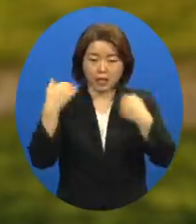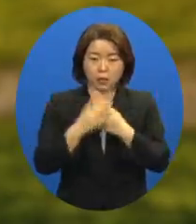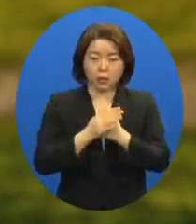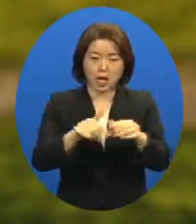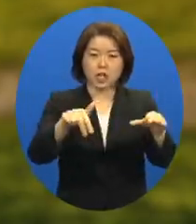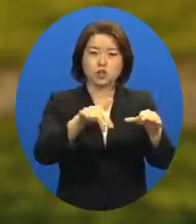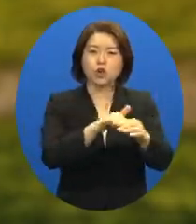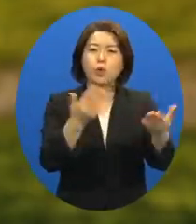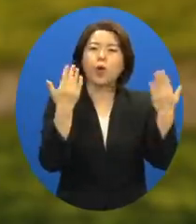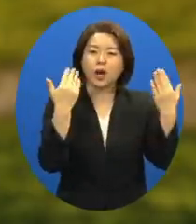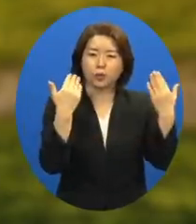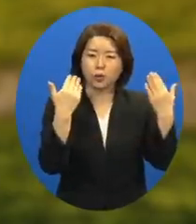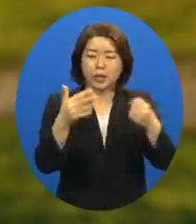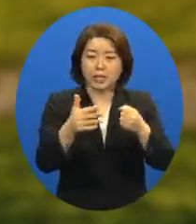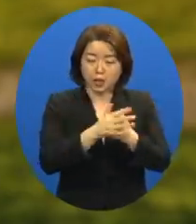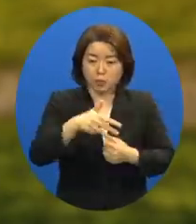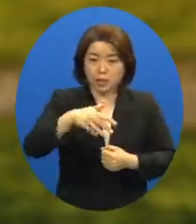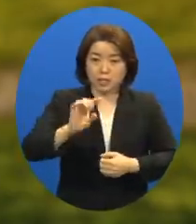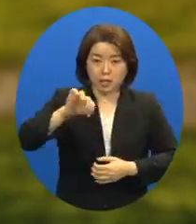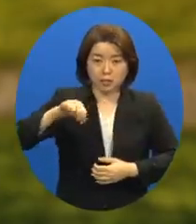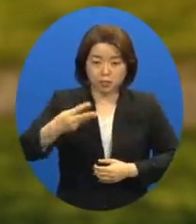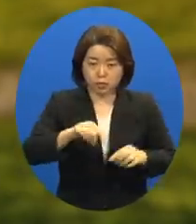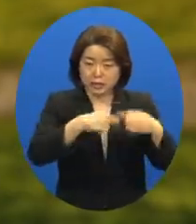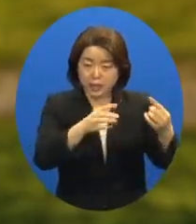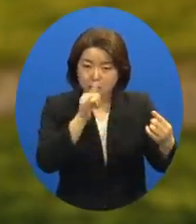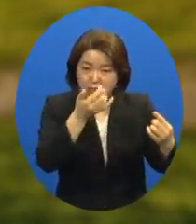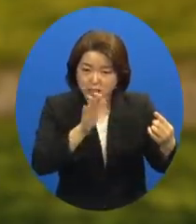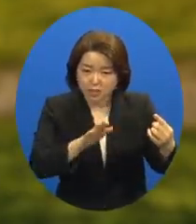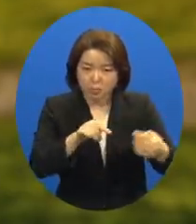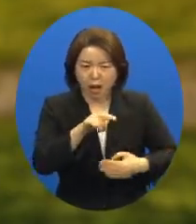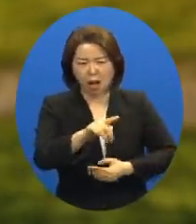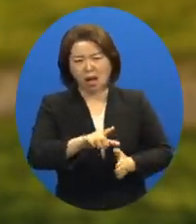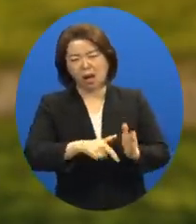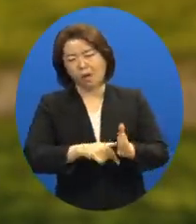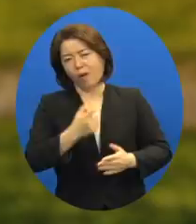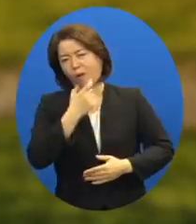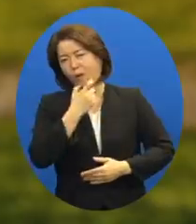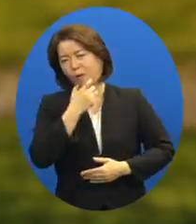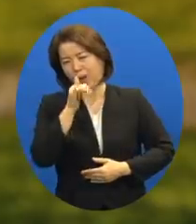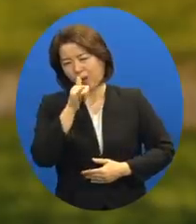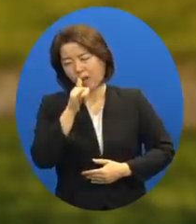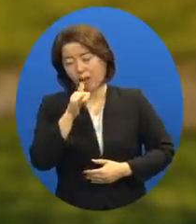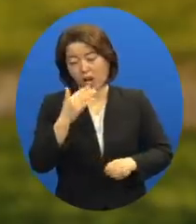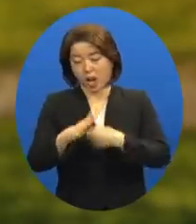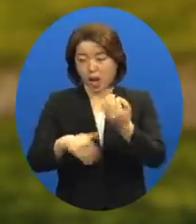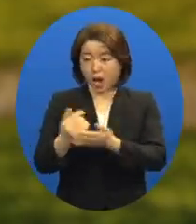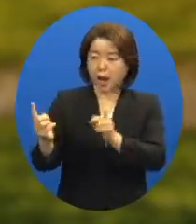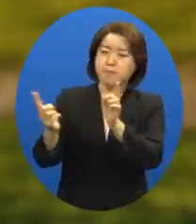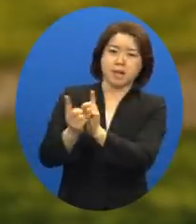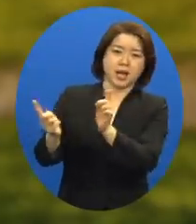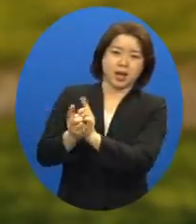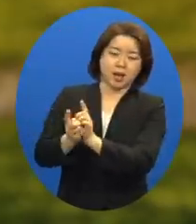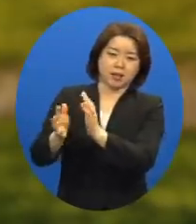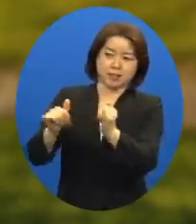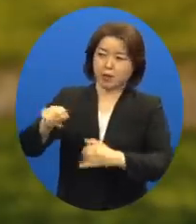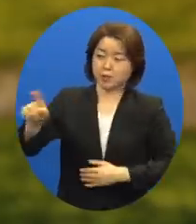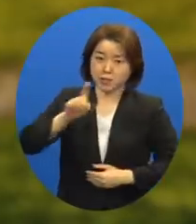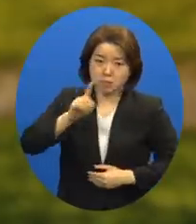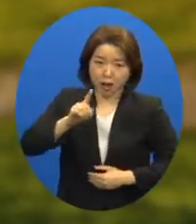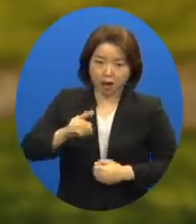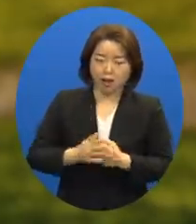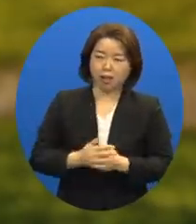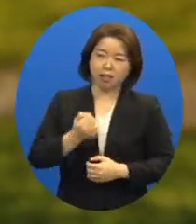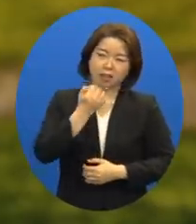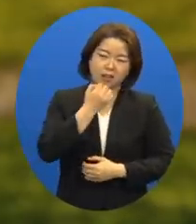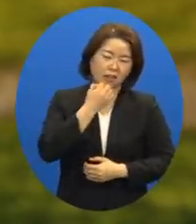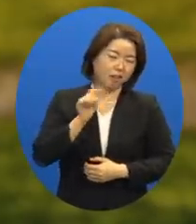관계로 채플에 참여해야만 했지만 그 시간이 너무 싫었고 하나님을 만났다는 이들의 말에